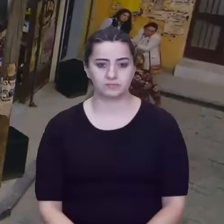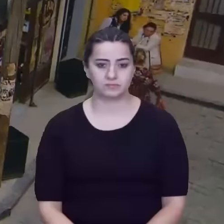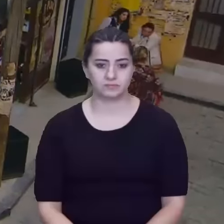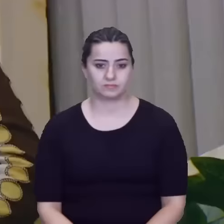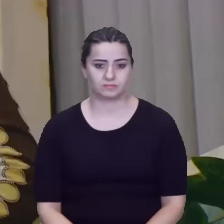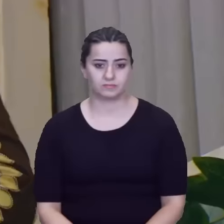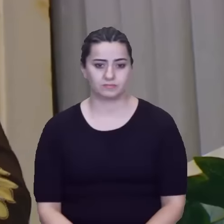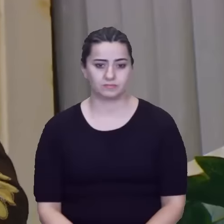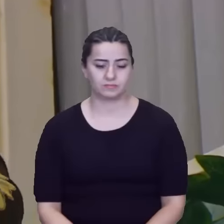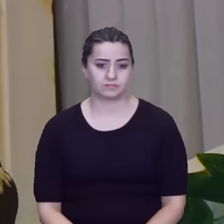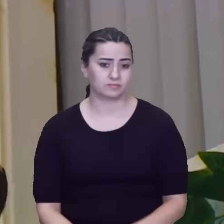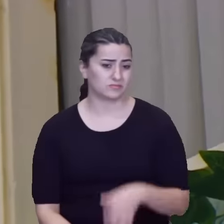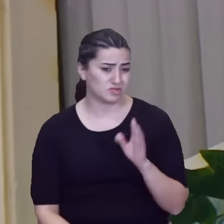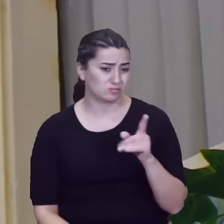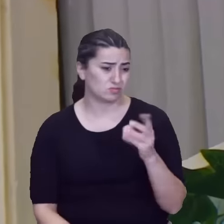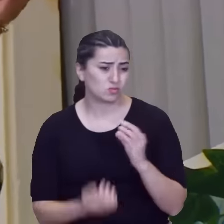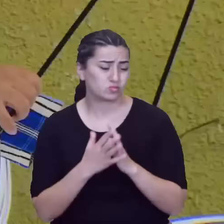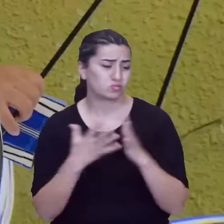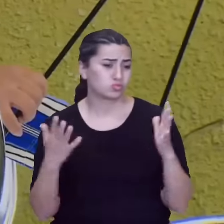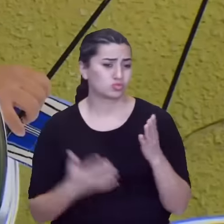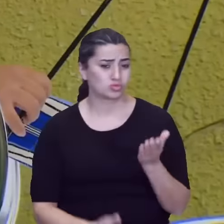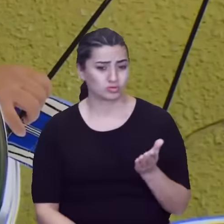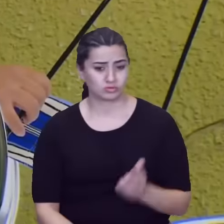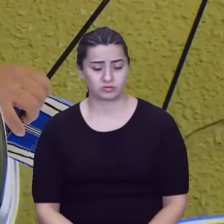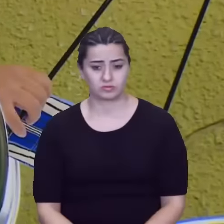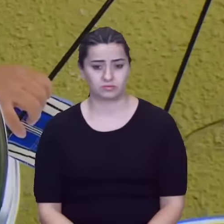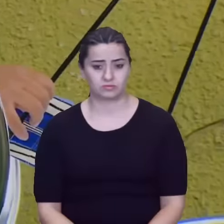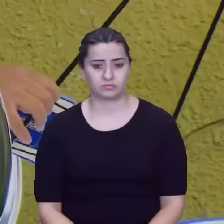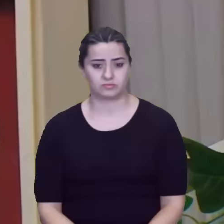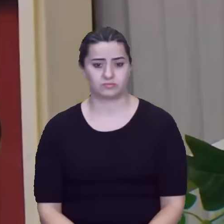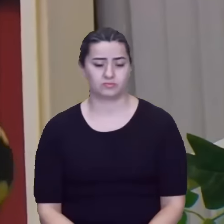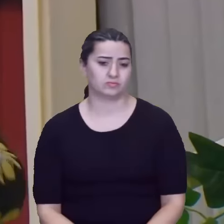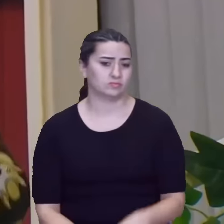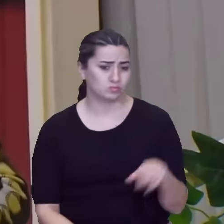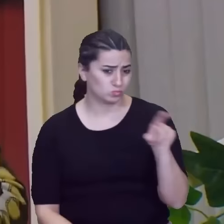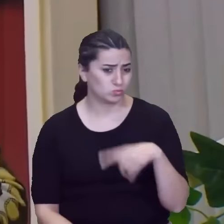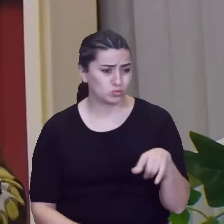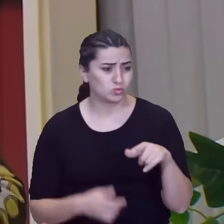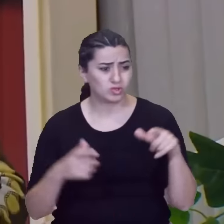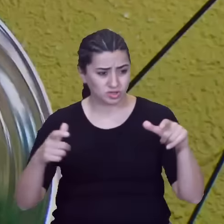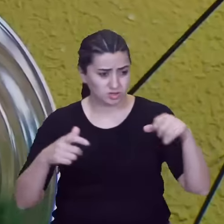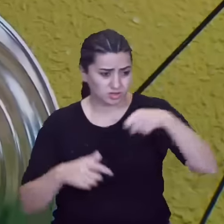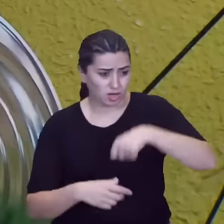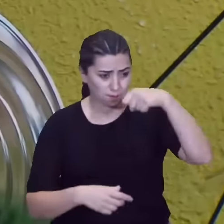Ay, kız bu çok büyük bir şey. Ay bunlar kazan